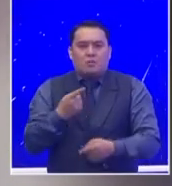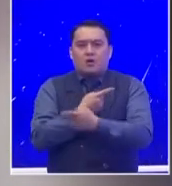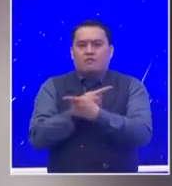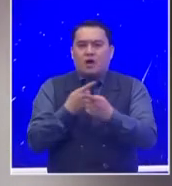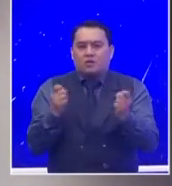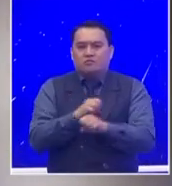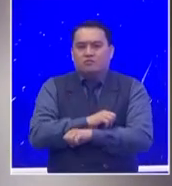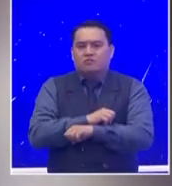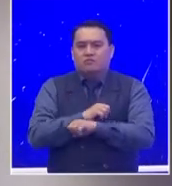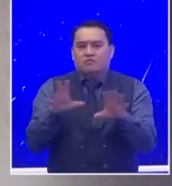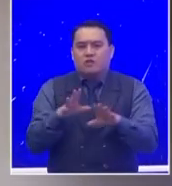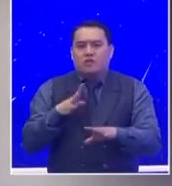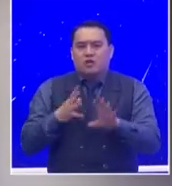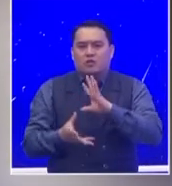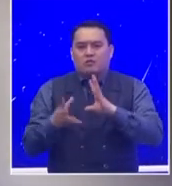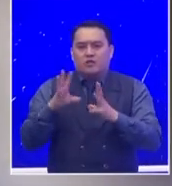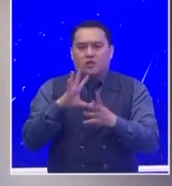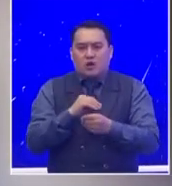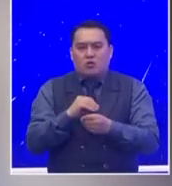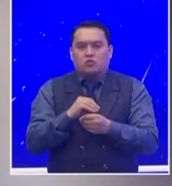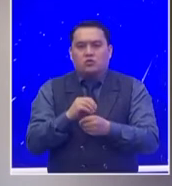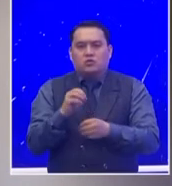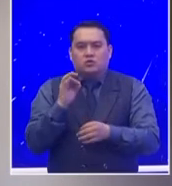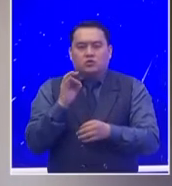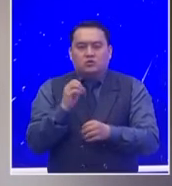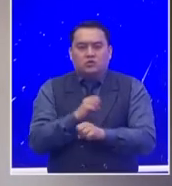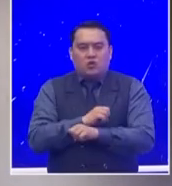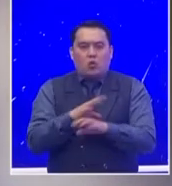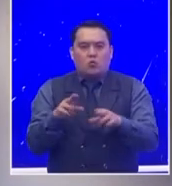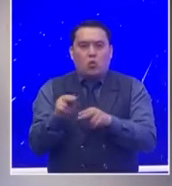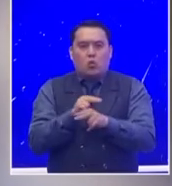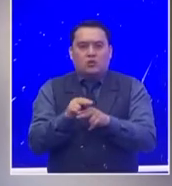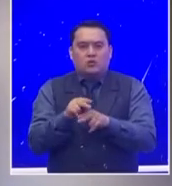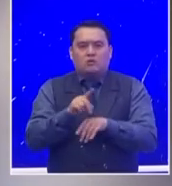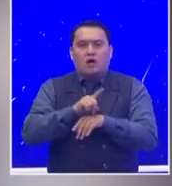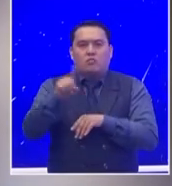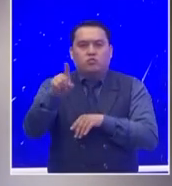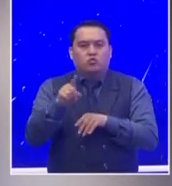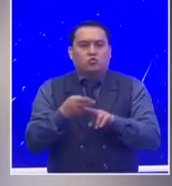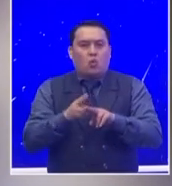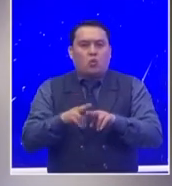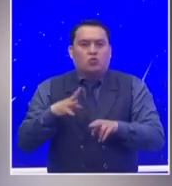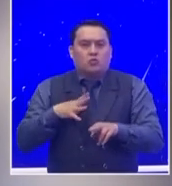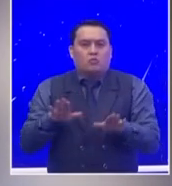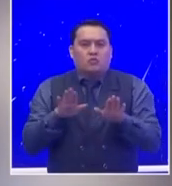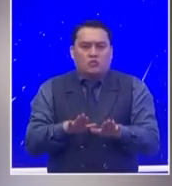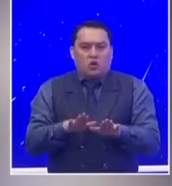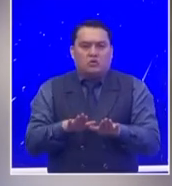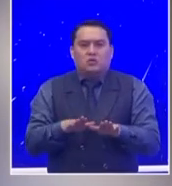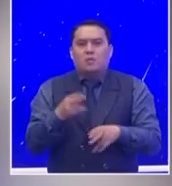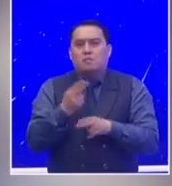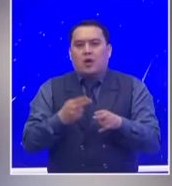По информации, взрыв произошел в результате детонации одного неуправляемого авиационного снаряда, находящегося